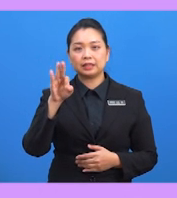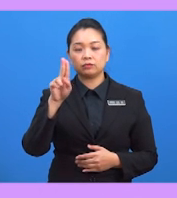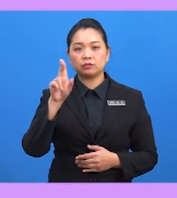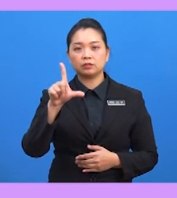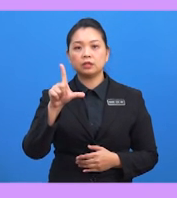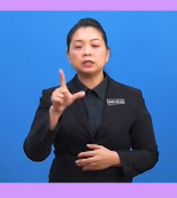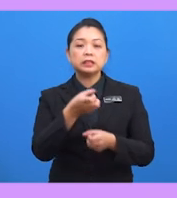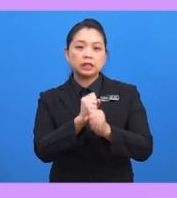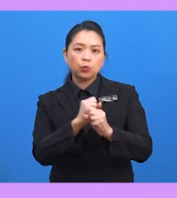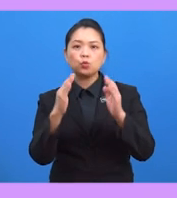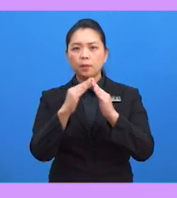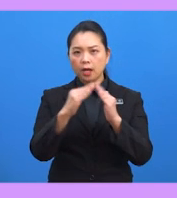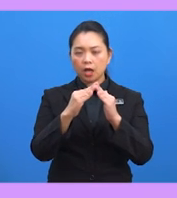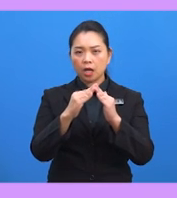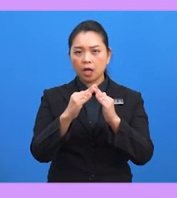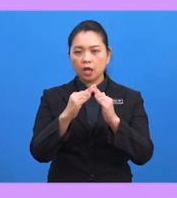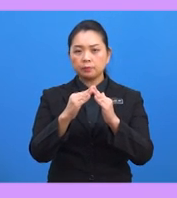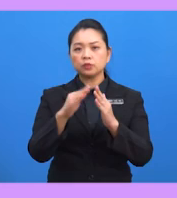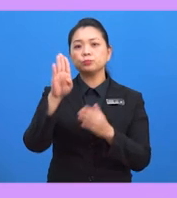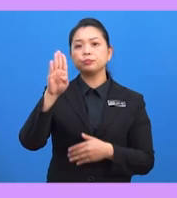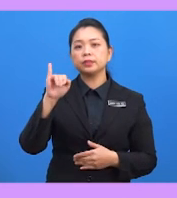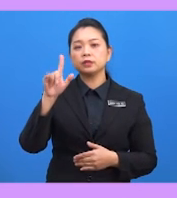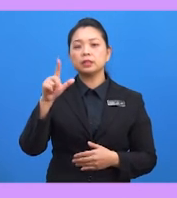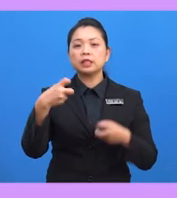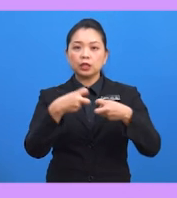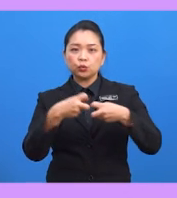RM900. Bil elektrik air dan telefon adalah